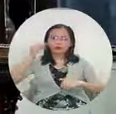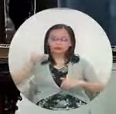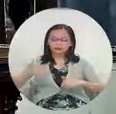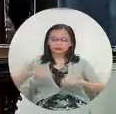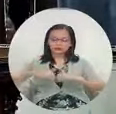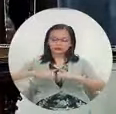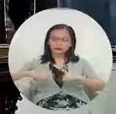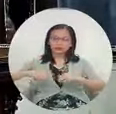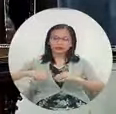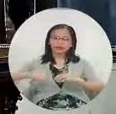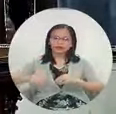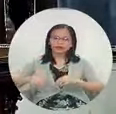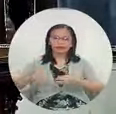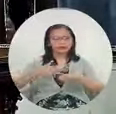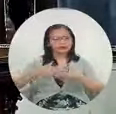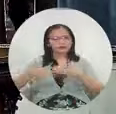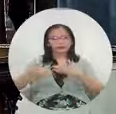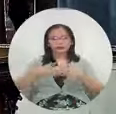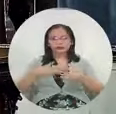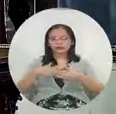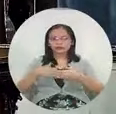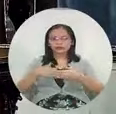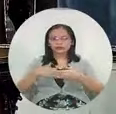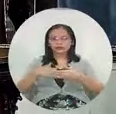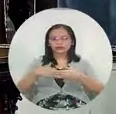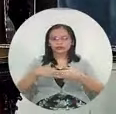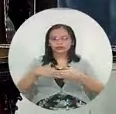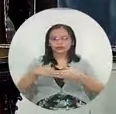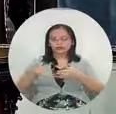pero gibantayan ka niya na.